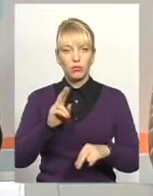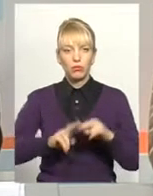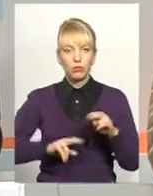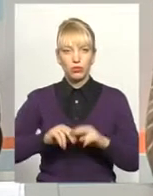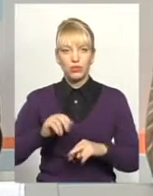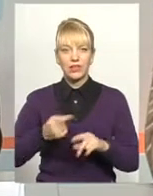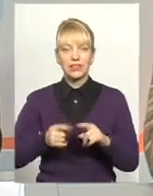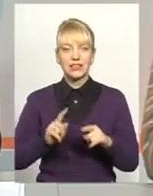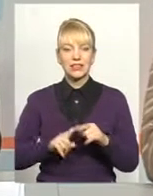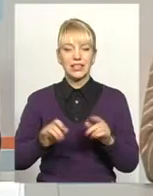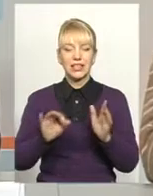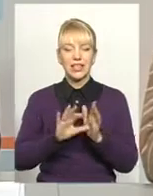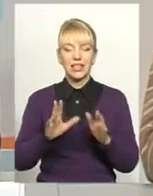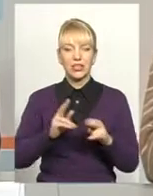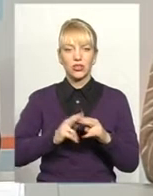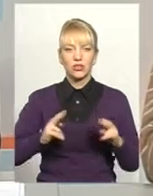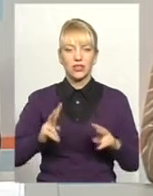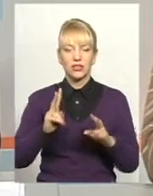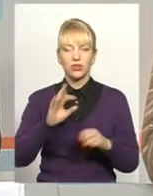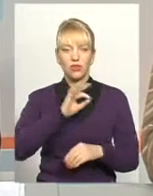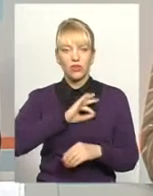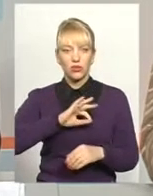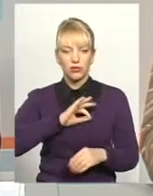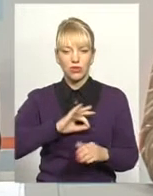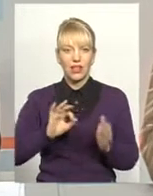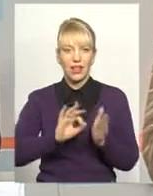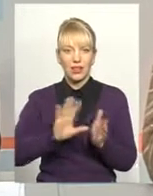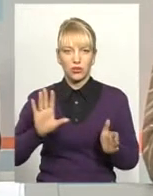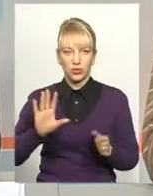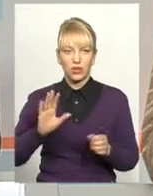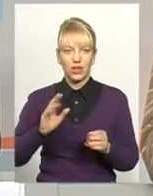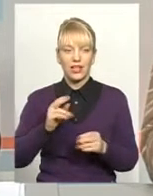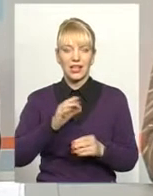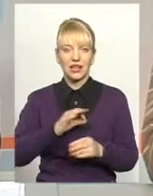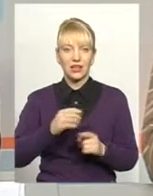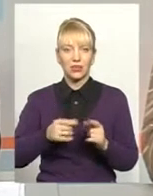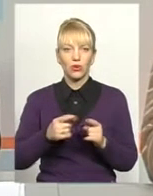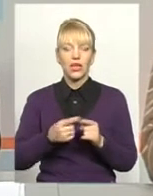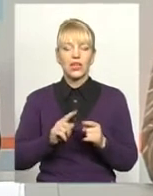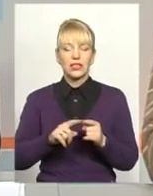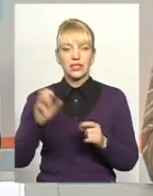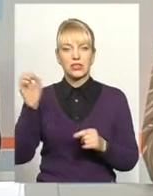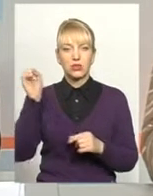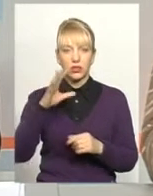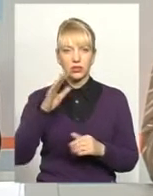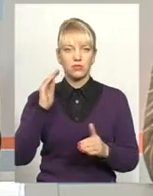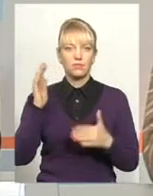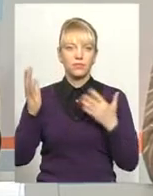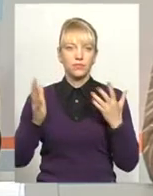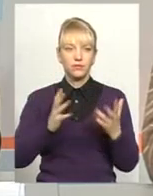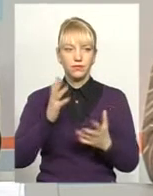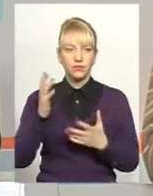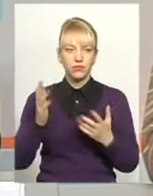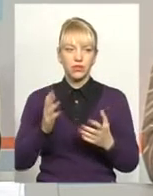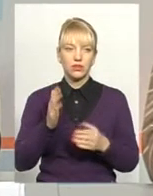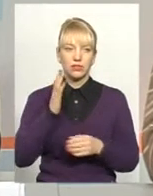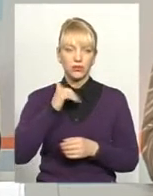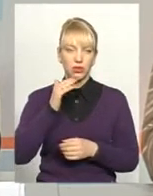електростанції, які використовують альтернативну енергетику, тобто енергію сонця, вітру,